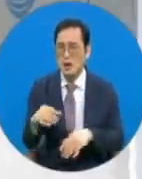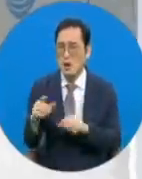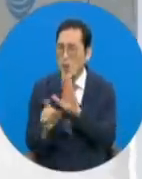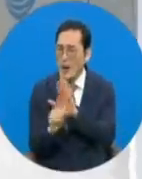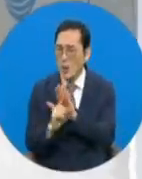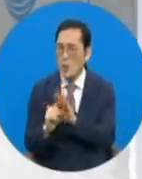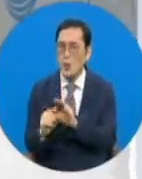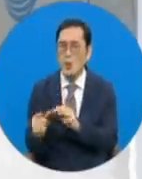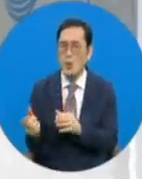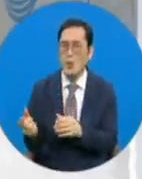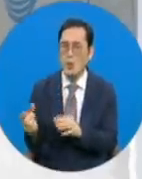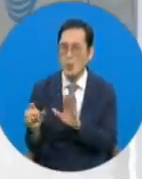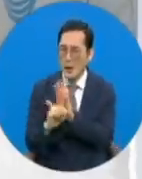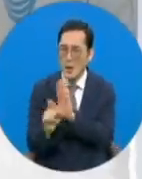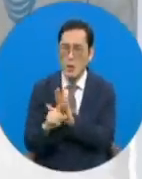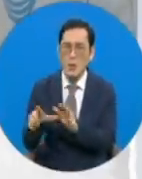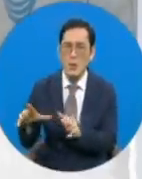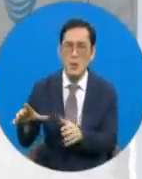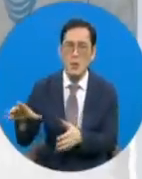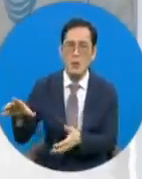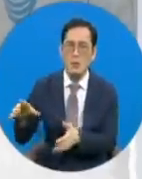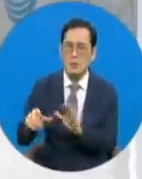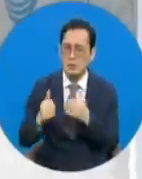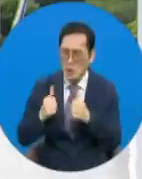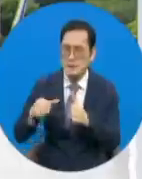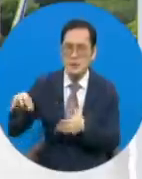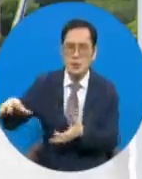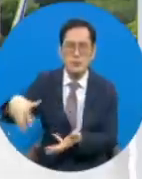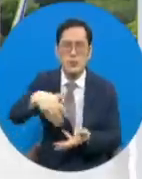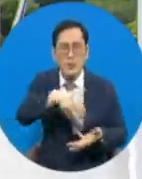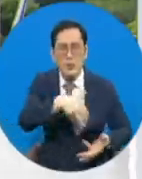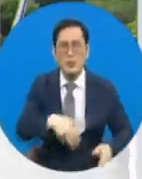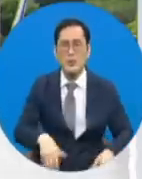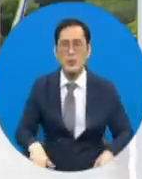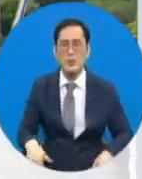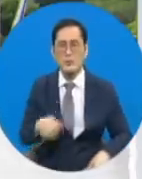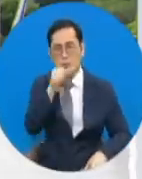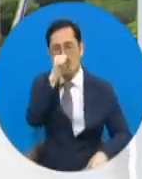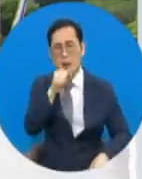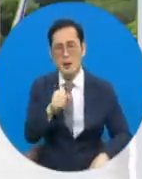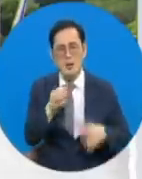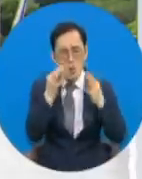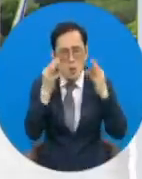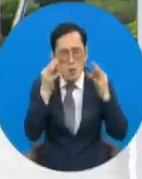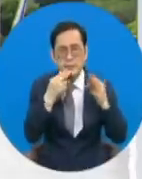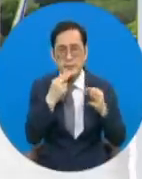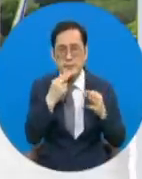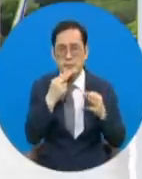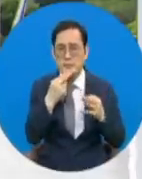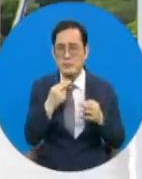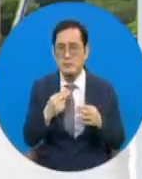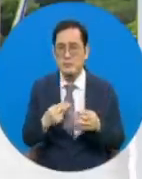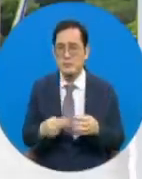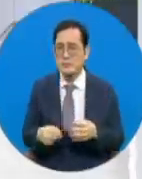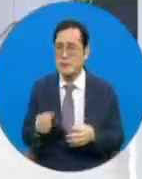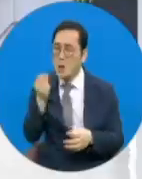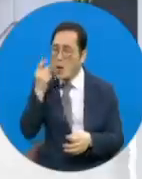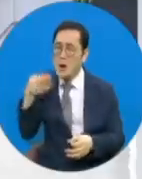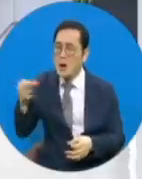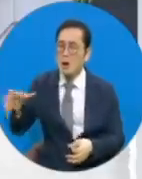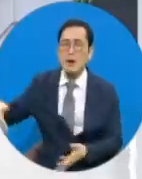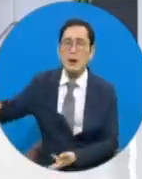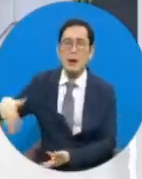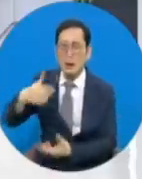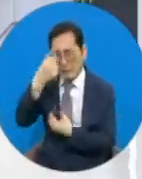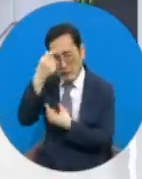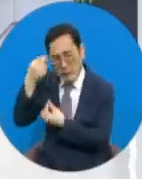있어도 국민들이 내고 있는 수신료는 그대로 들어오는 것 아닙니까? 어떤 자구적 노력 없이. 그러니 이 상황 속에서 결국 피해를 보게 되는 건,